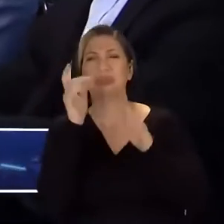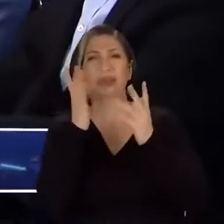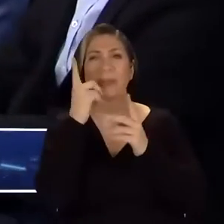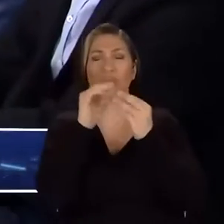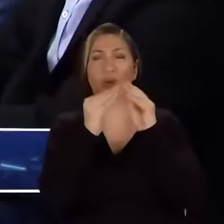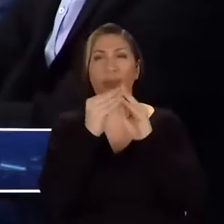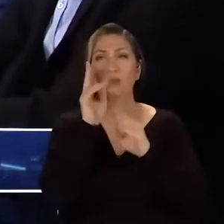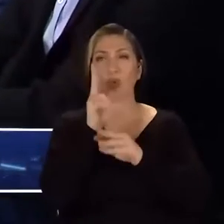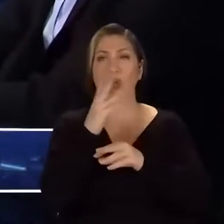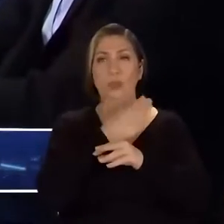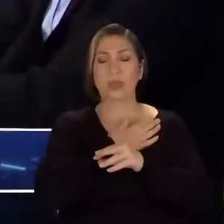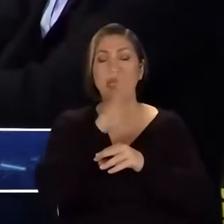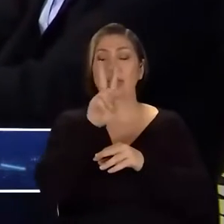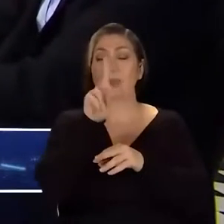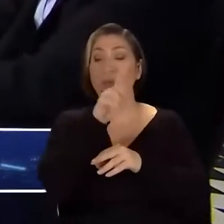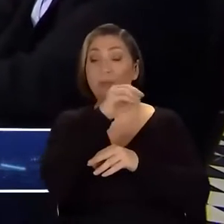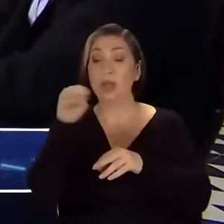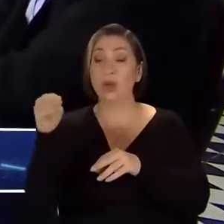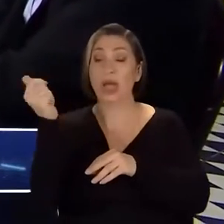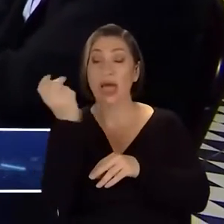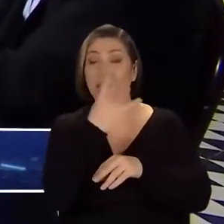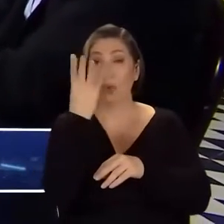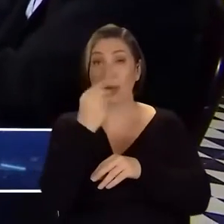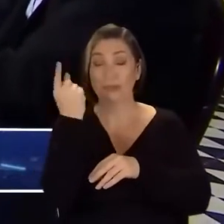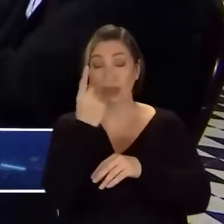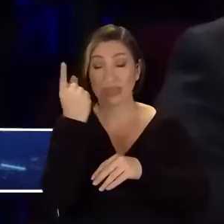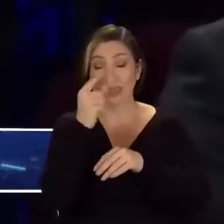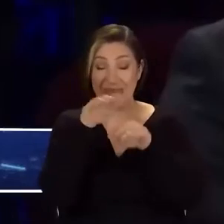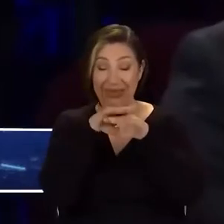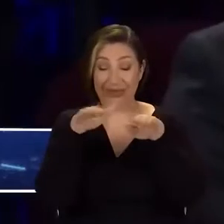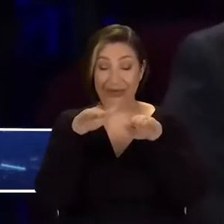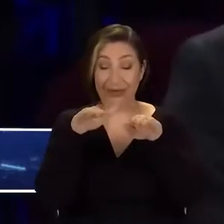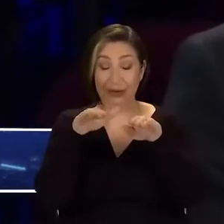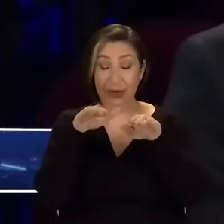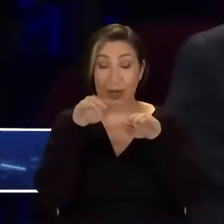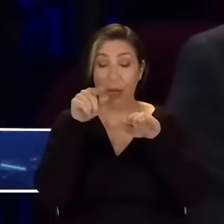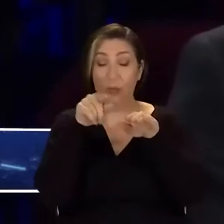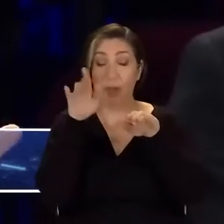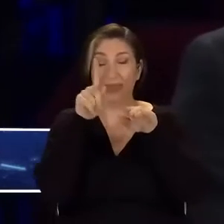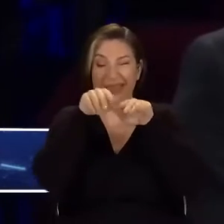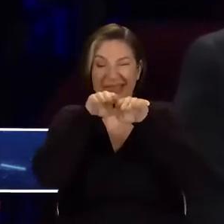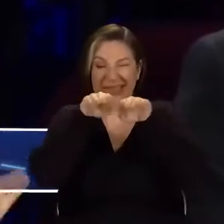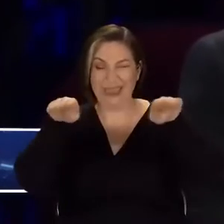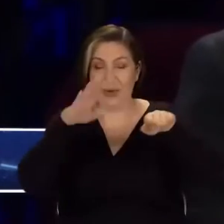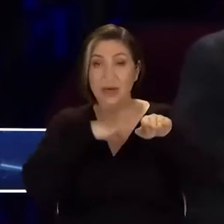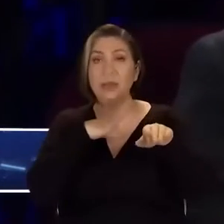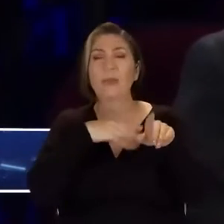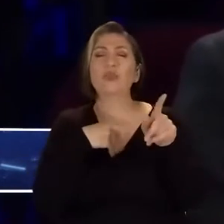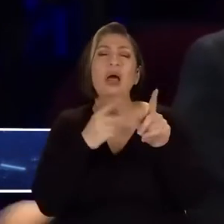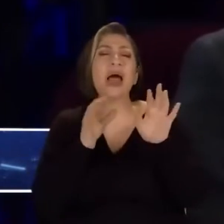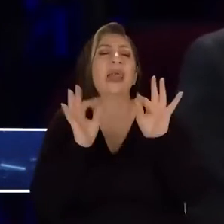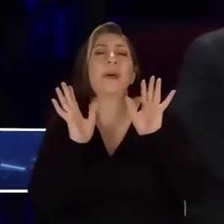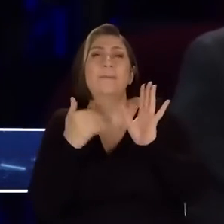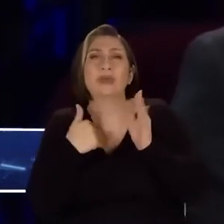şöyle bir problem görüyorum ben. 21 milyon adet olan bir şeyin tavanı, böyle sınır varsa ben olsam bunu kullanmam.